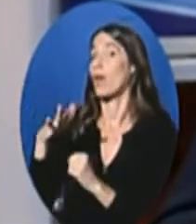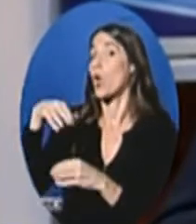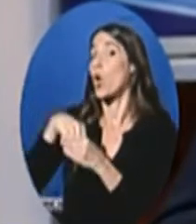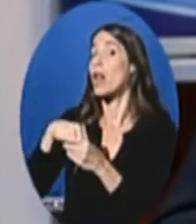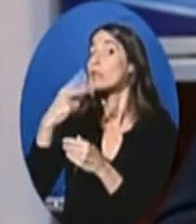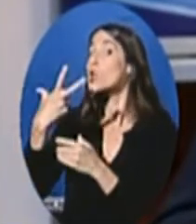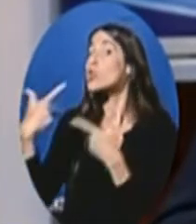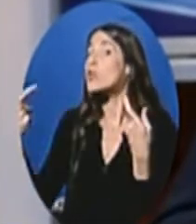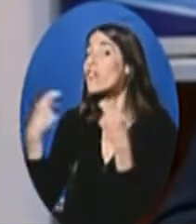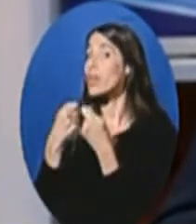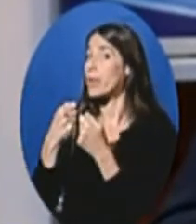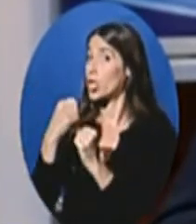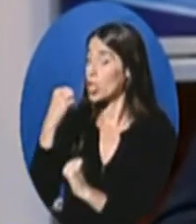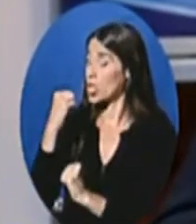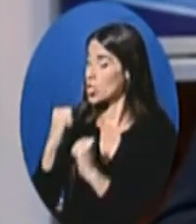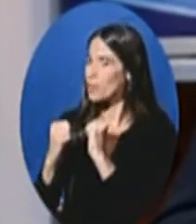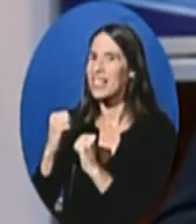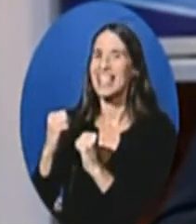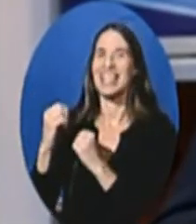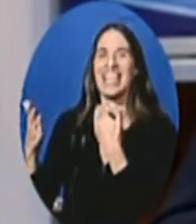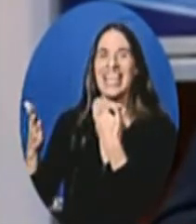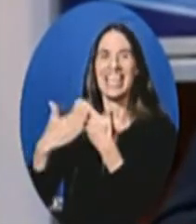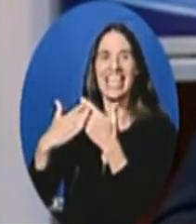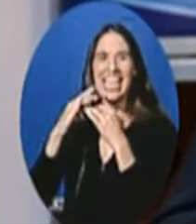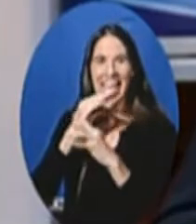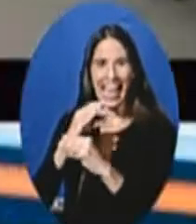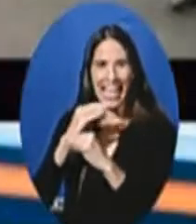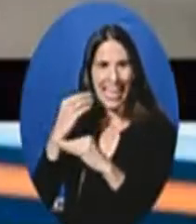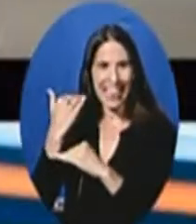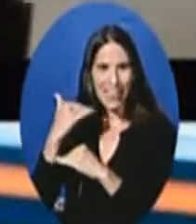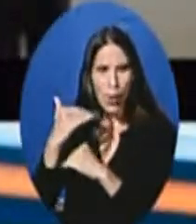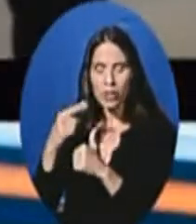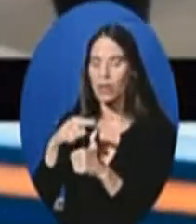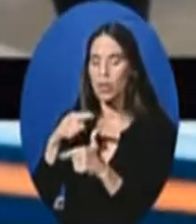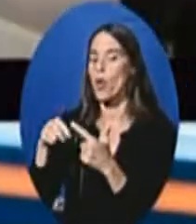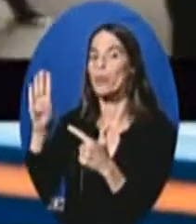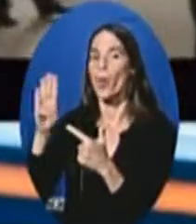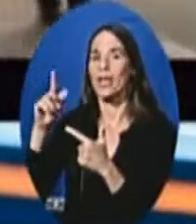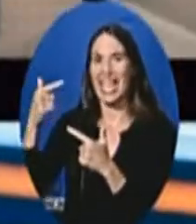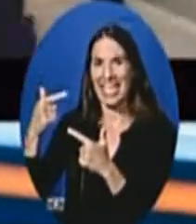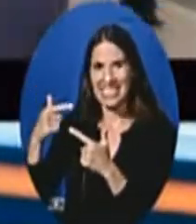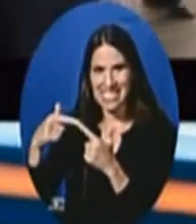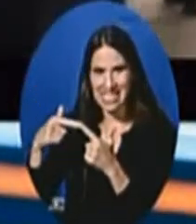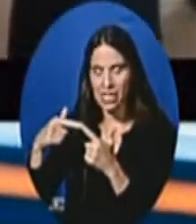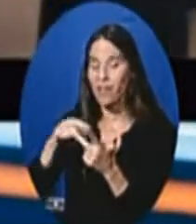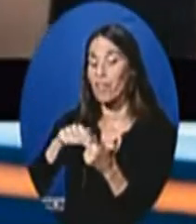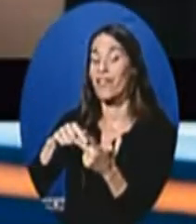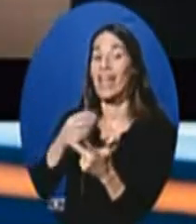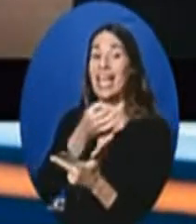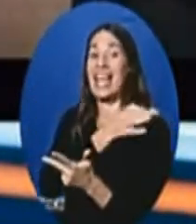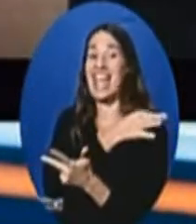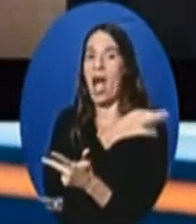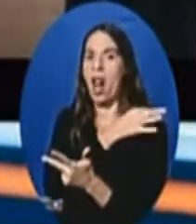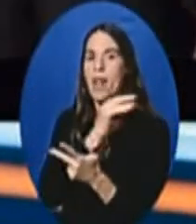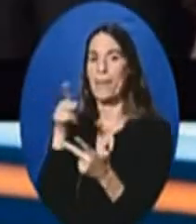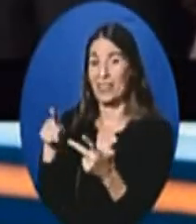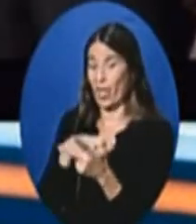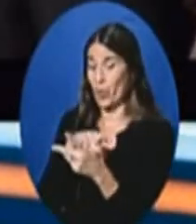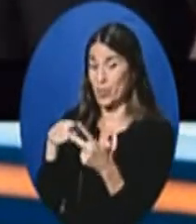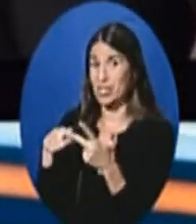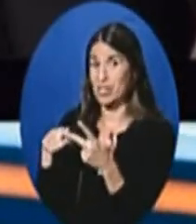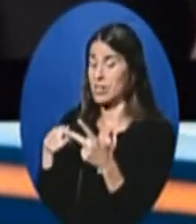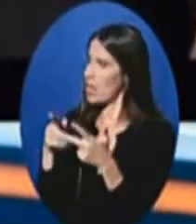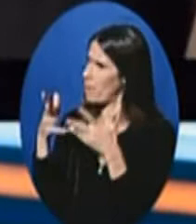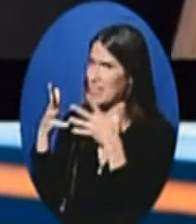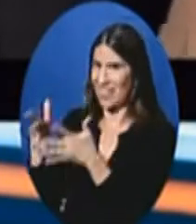שותפים מאוד בכירים שלו, הילרי קלינטון, בוב גייטס וגנרל פטריוס, על כך שב-2012, ברגע הנכון, הוא